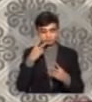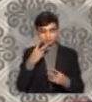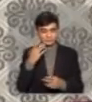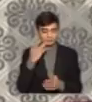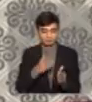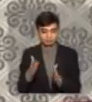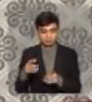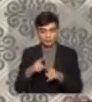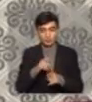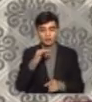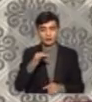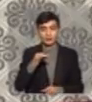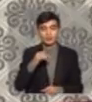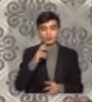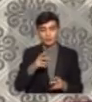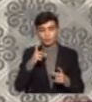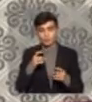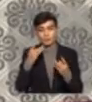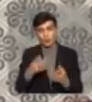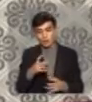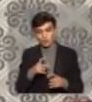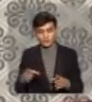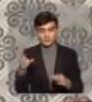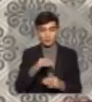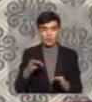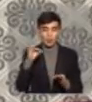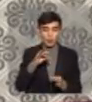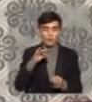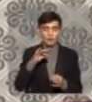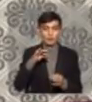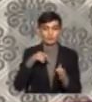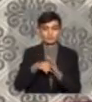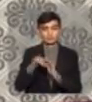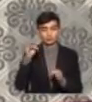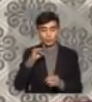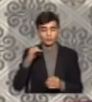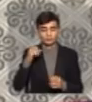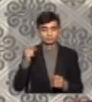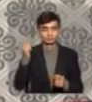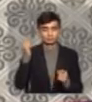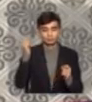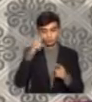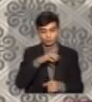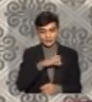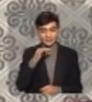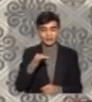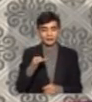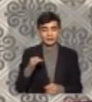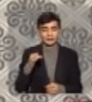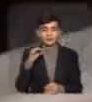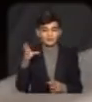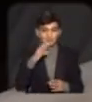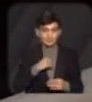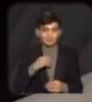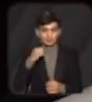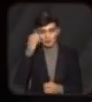Осындай қарапайым адамдарға осындай жобаны ұйымдастырып, осыны өткізіп атқандарыңызға көп-көп рахмет, өте